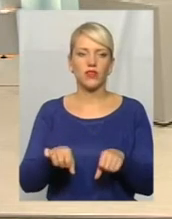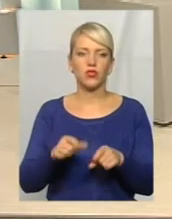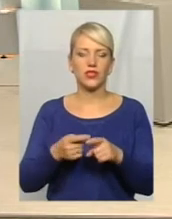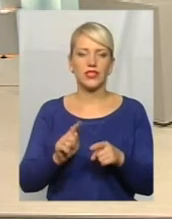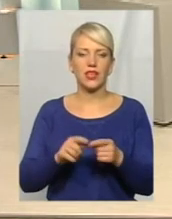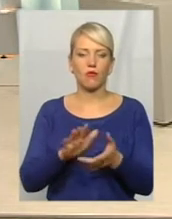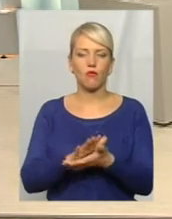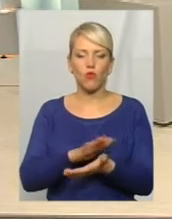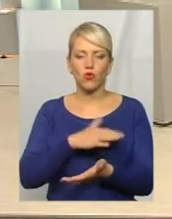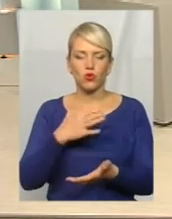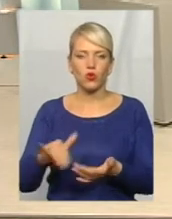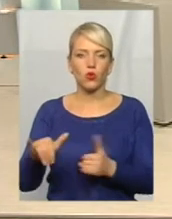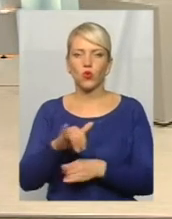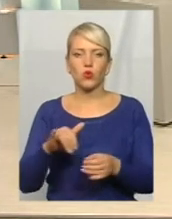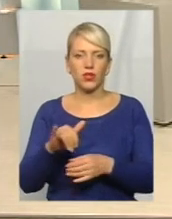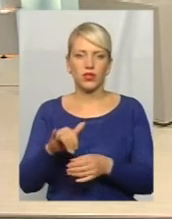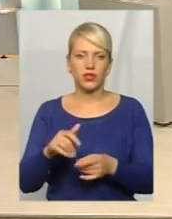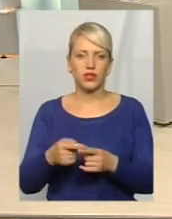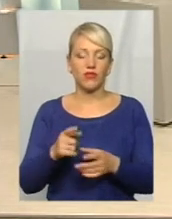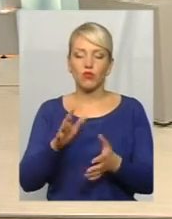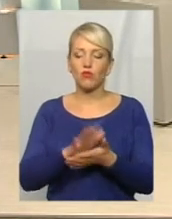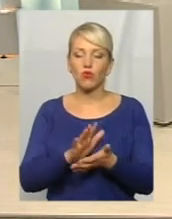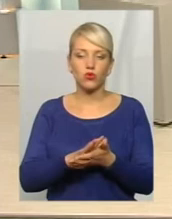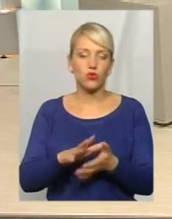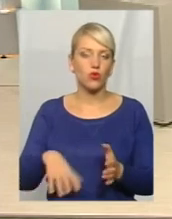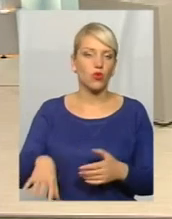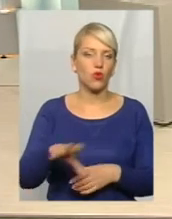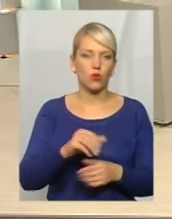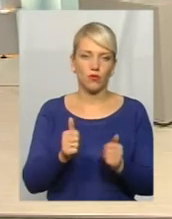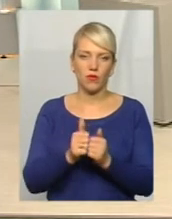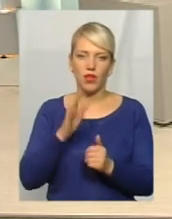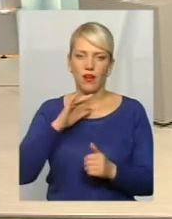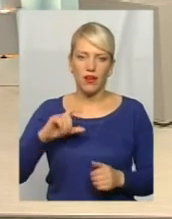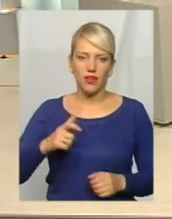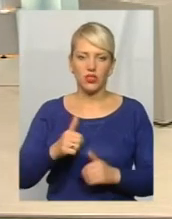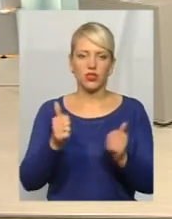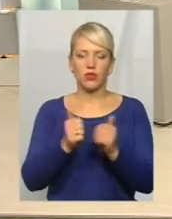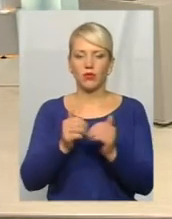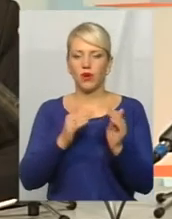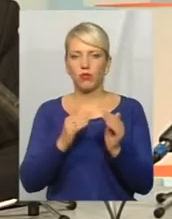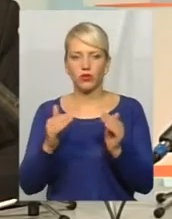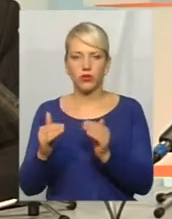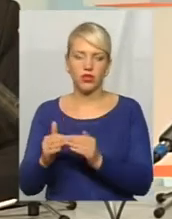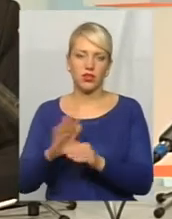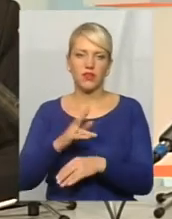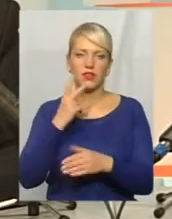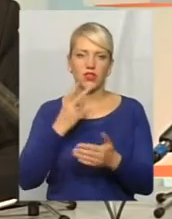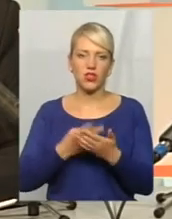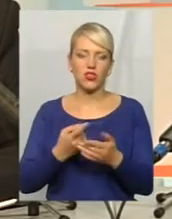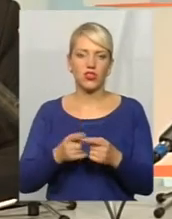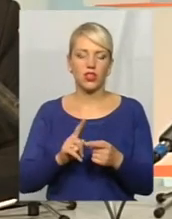мусор кудись подівати. Мусор кругом, біля річки, біля будинків, не зважаючи на те,